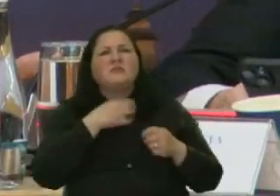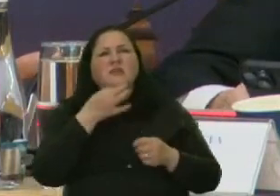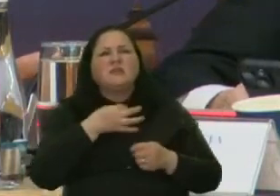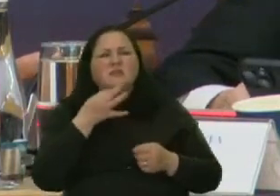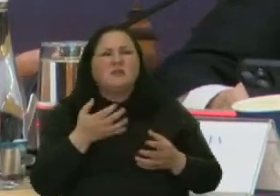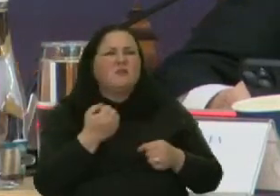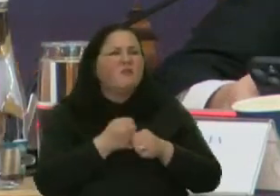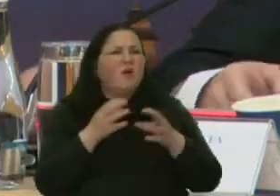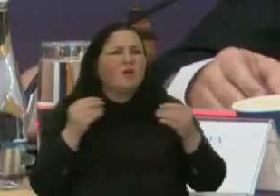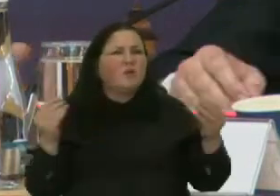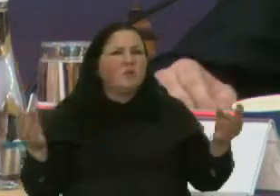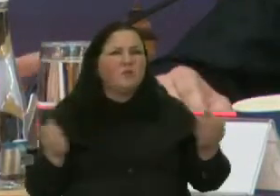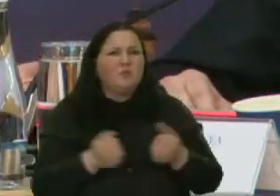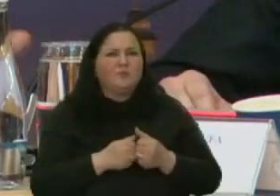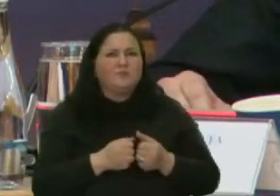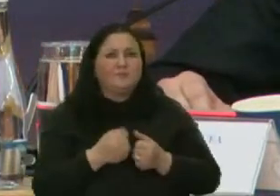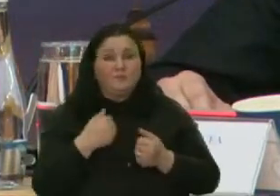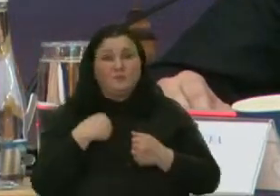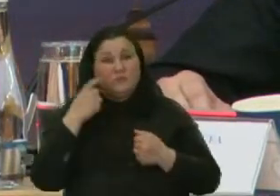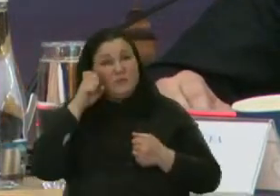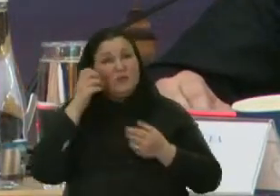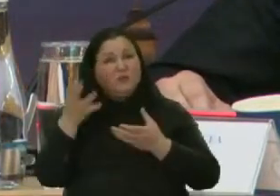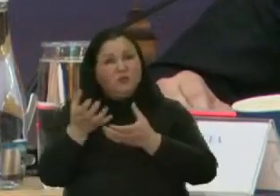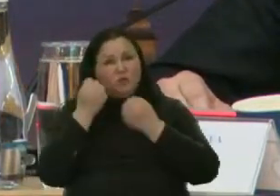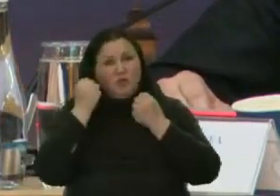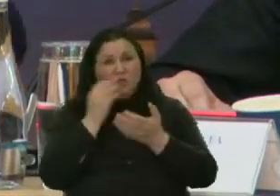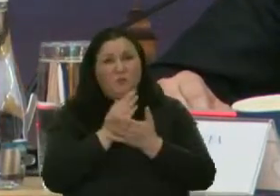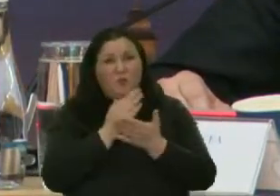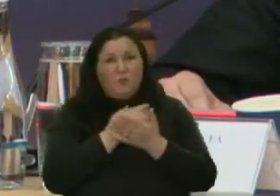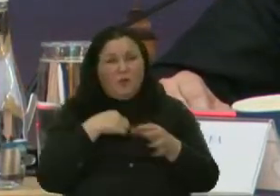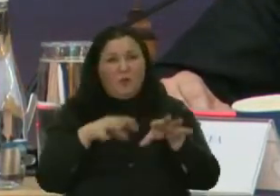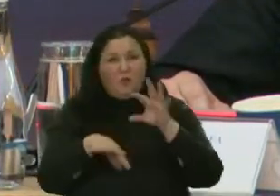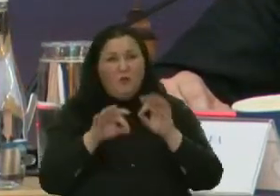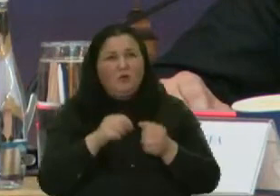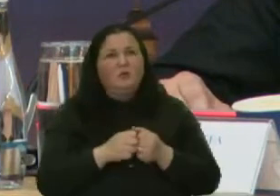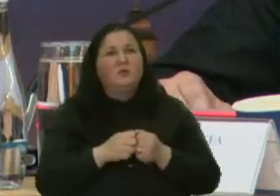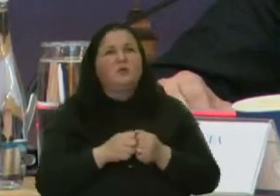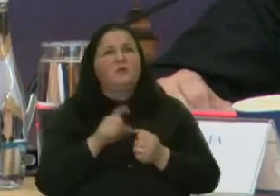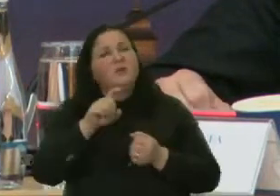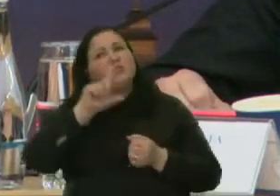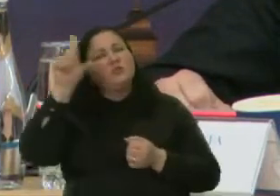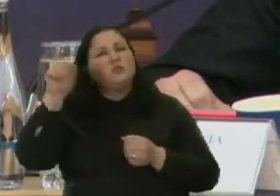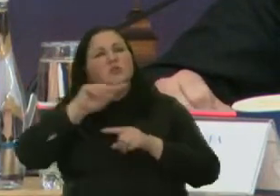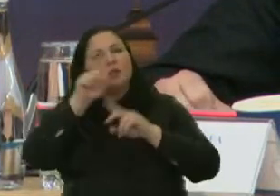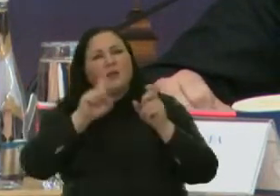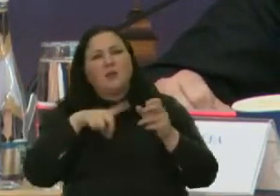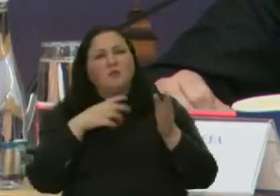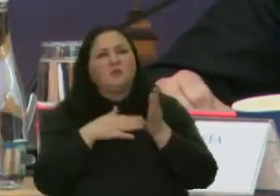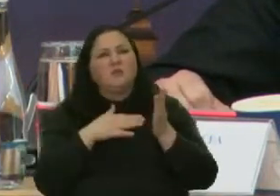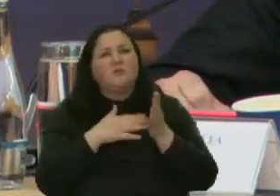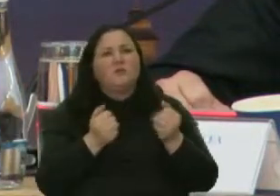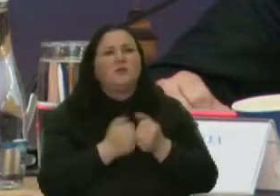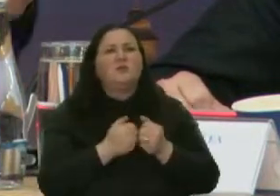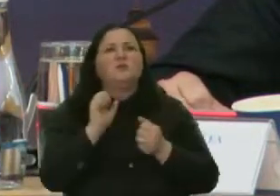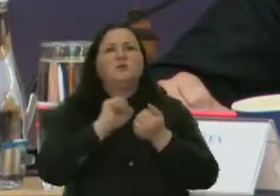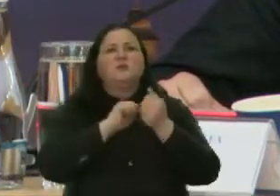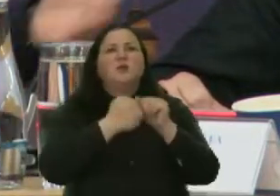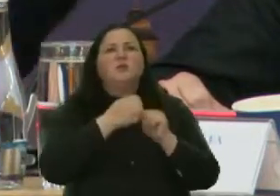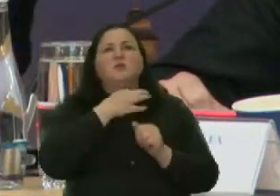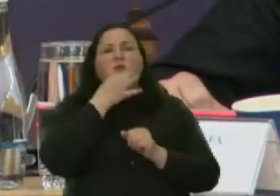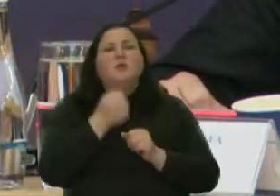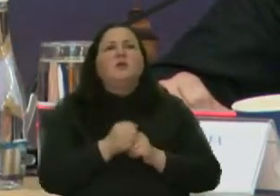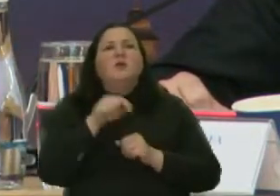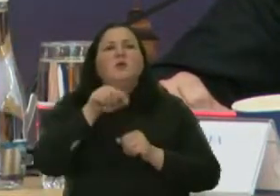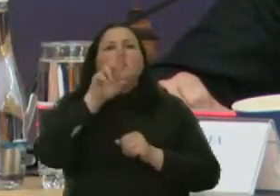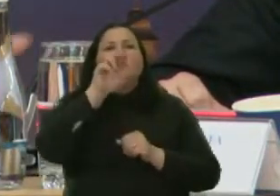din joben eu scot problemele Clujului din joben întrebați pe ce locuiesc zor că nu i necesar mergeți și întrebați Da sau spuneți acuma usr